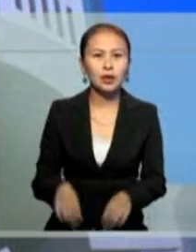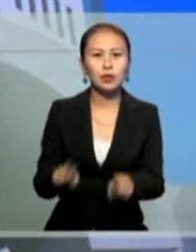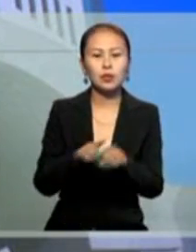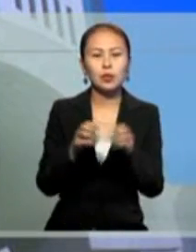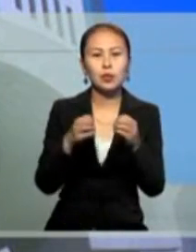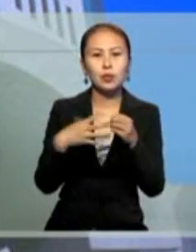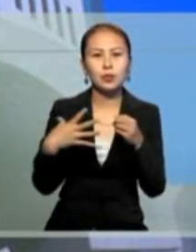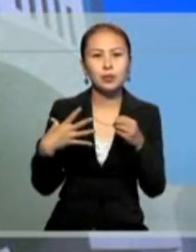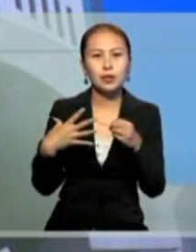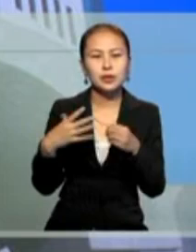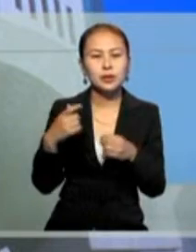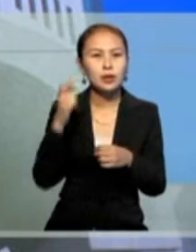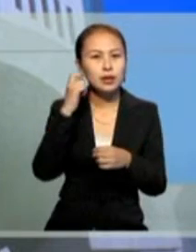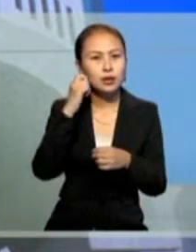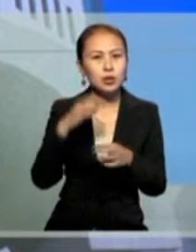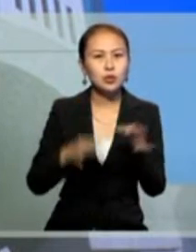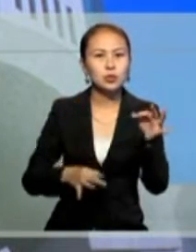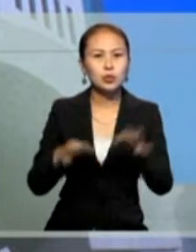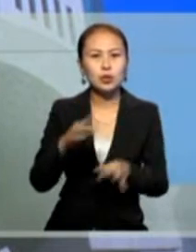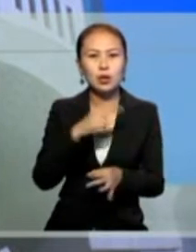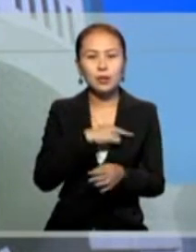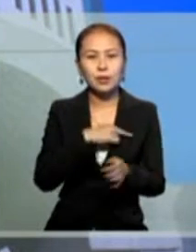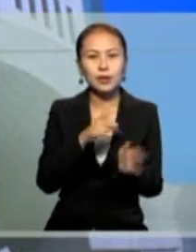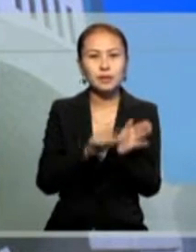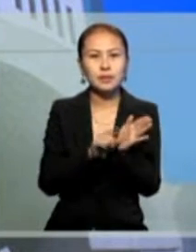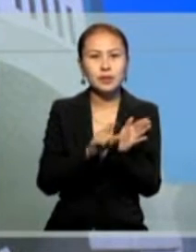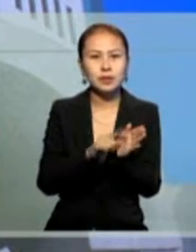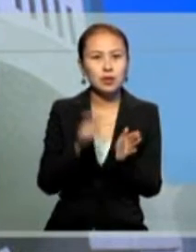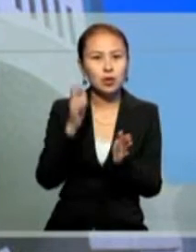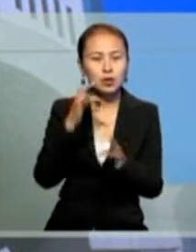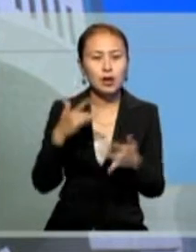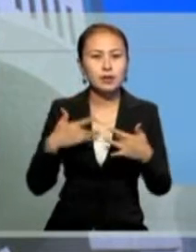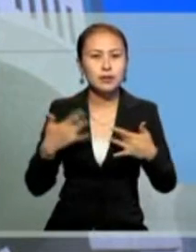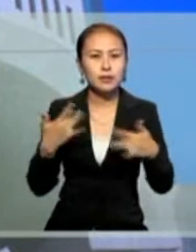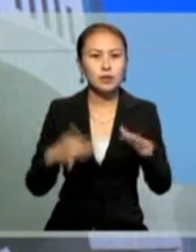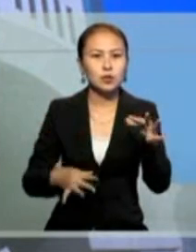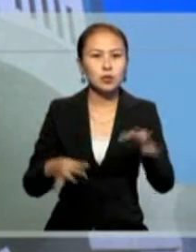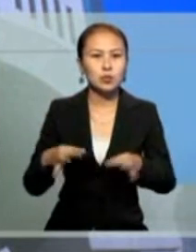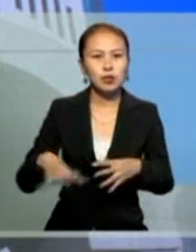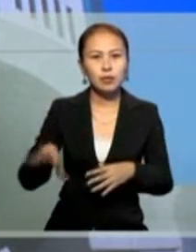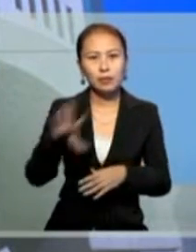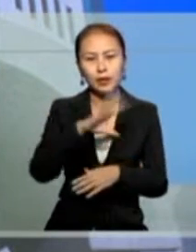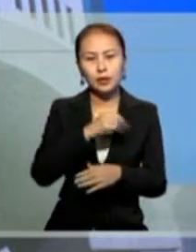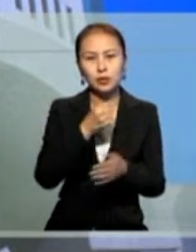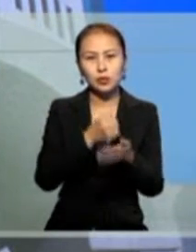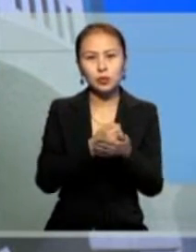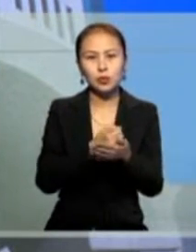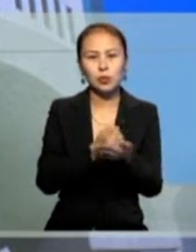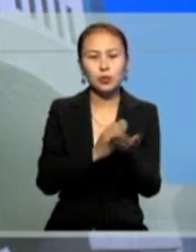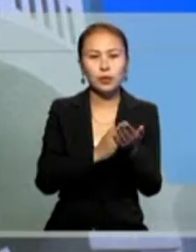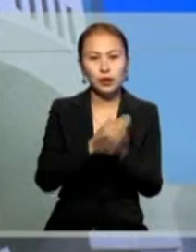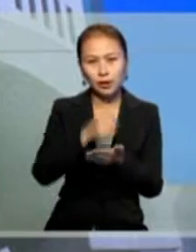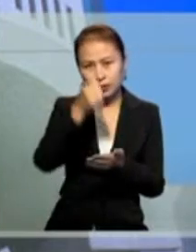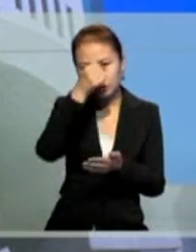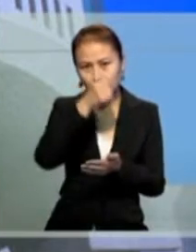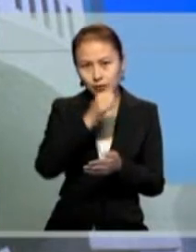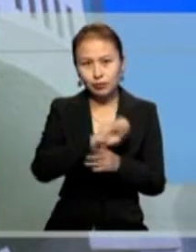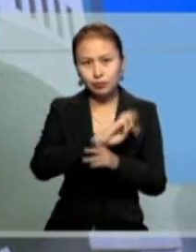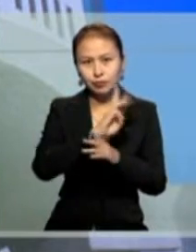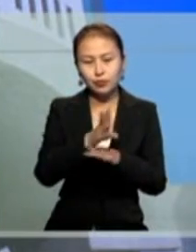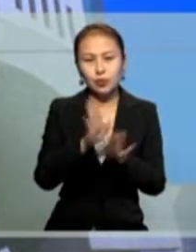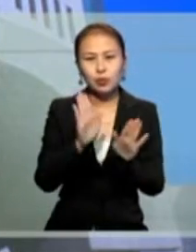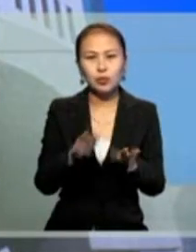Кемінде 15 жыл судья қызметін атқарған және зейнеткерлік жасқа толған отставкадағы судьялар өмір бойына ай сайынғы төлеммен қамтамасыз